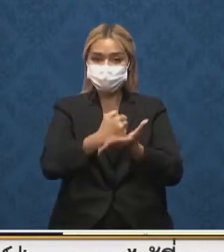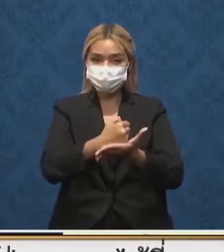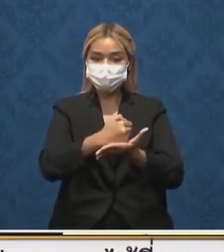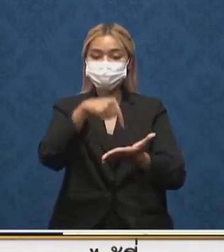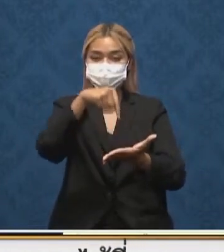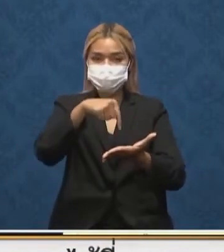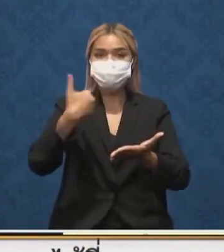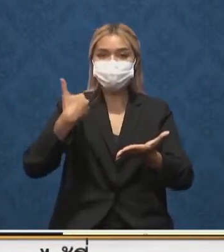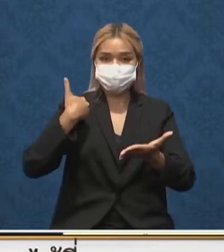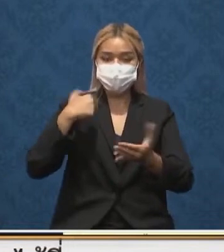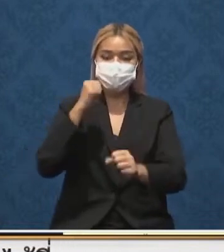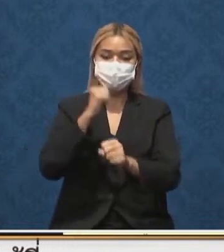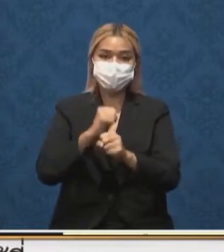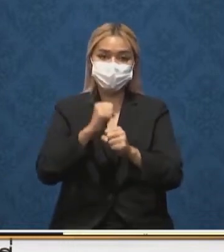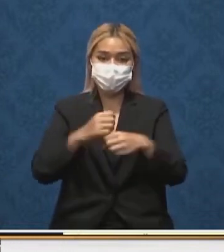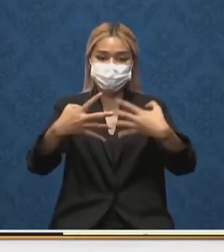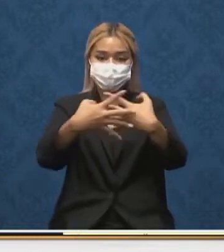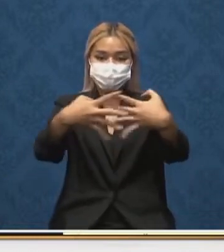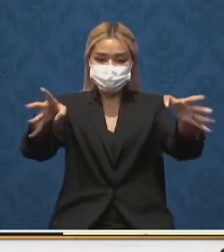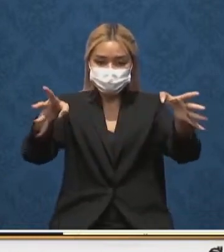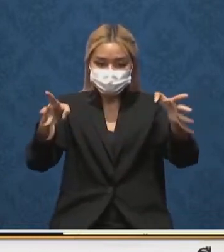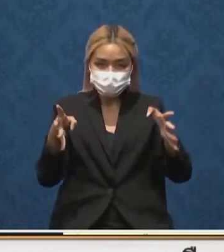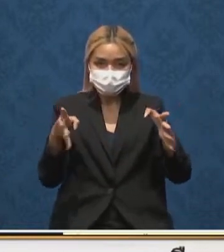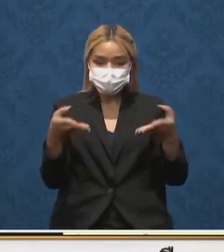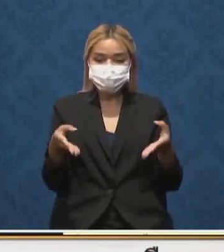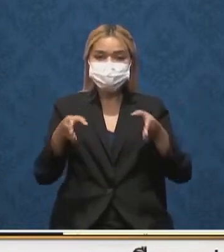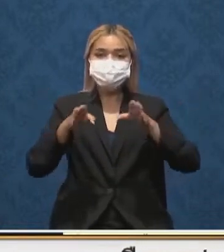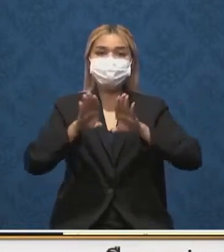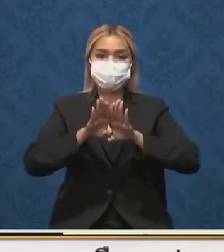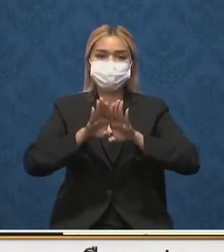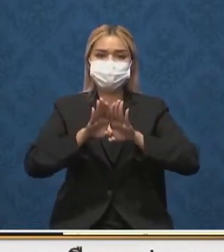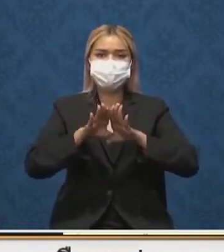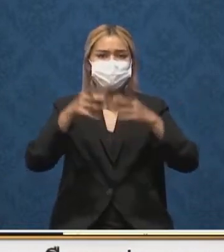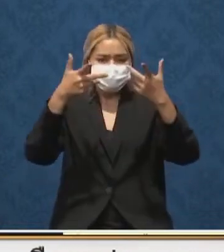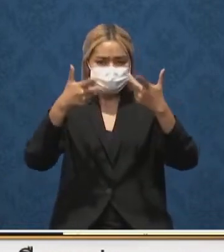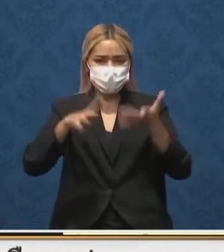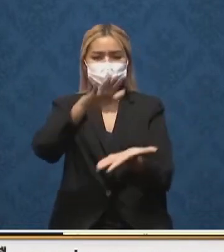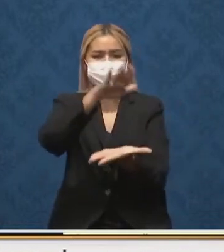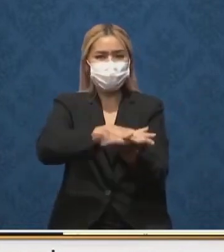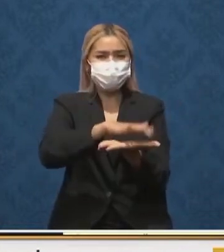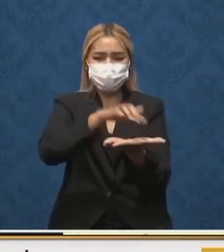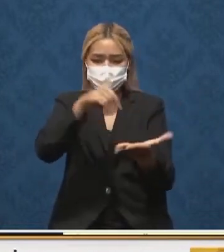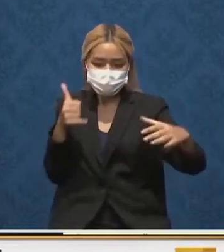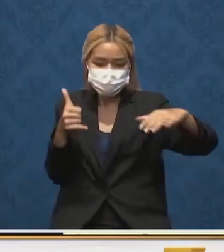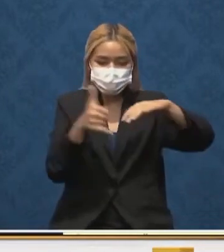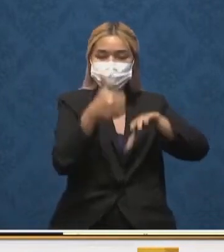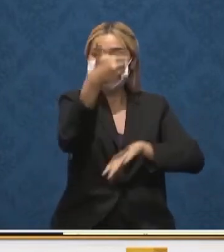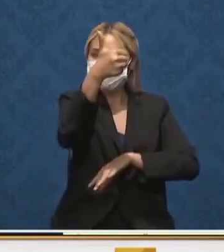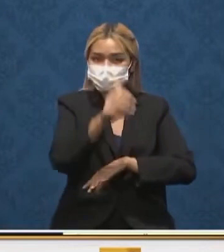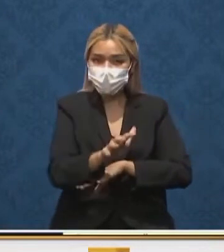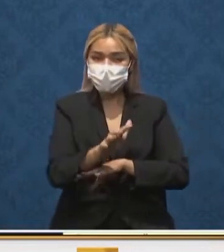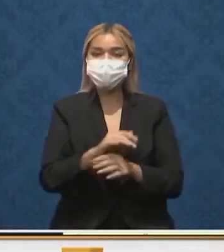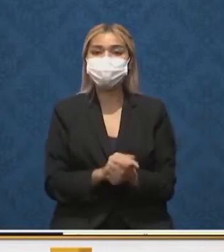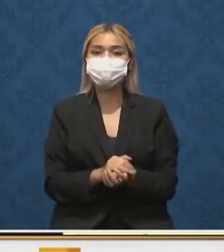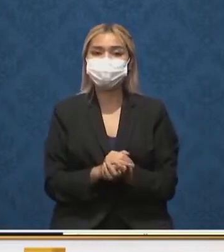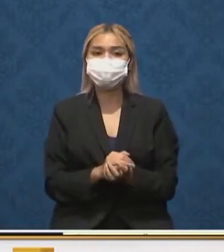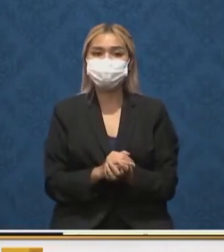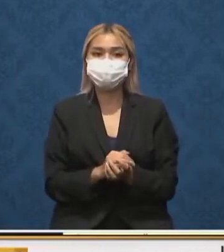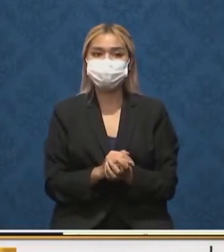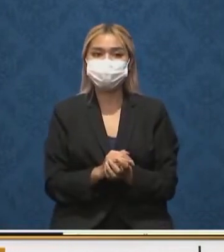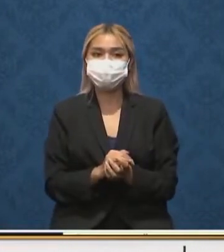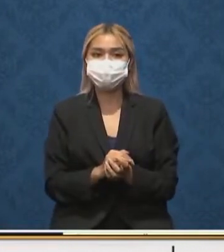ดำเนินการการกั้นรั้วแล้วเกิดปัญหากับเด็กนั้นก็เป็นตระกูล